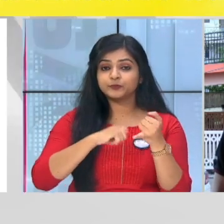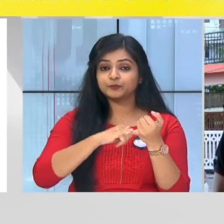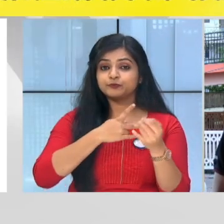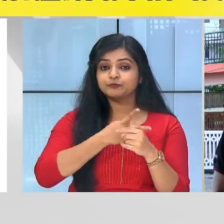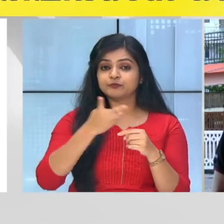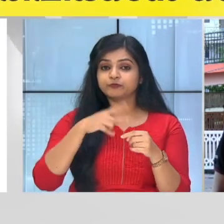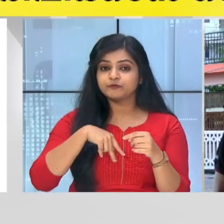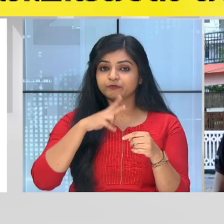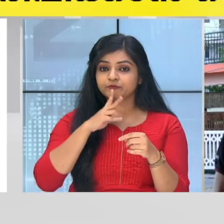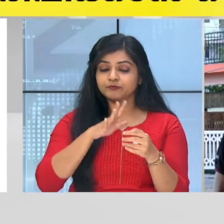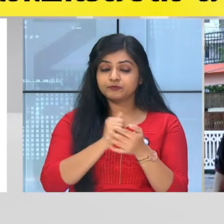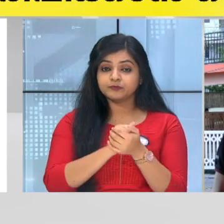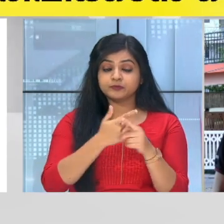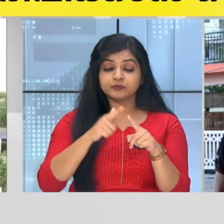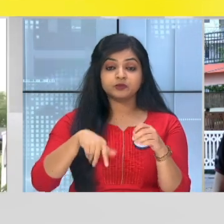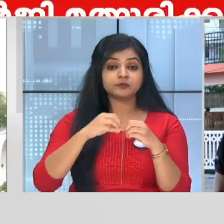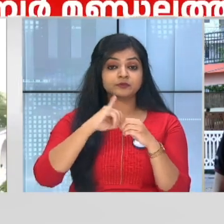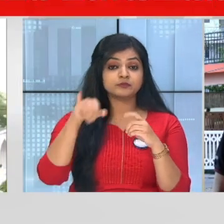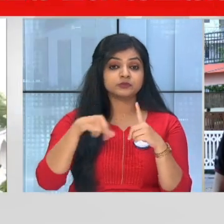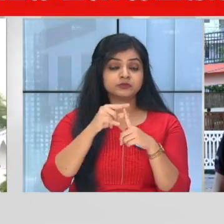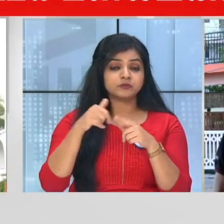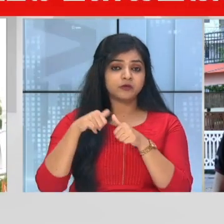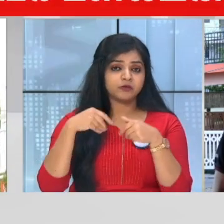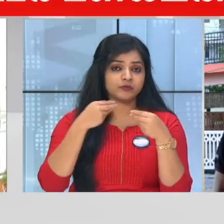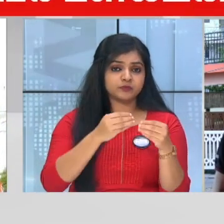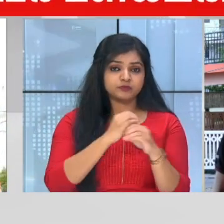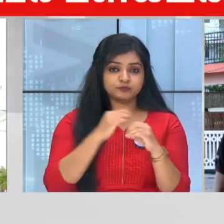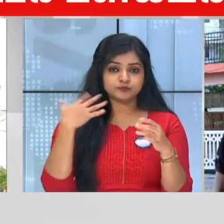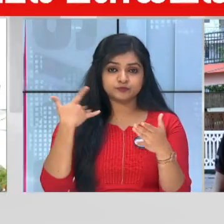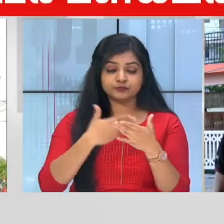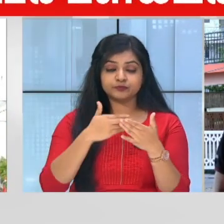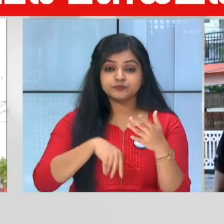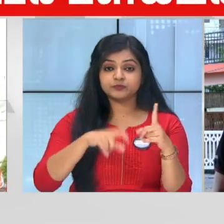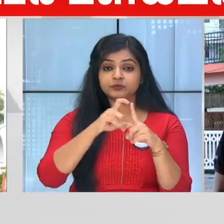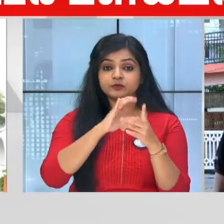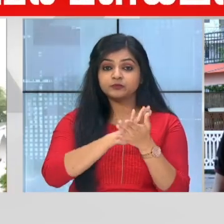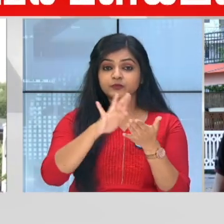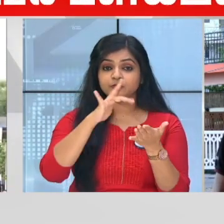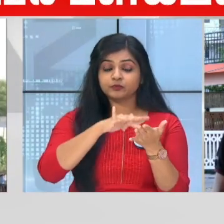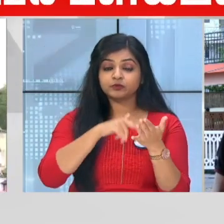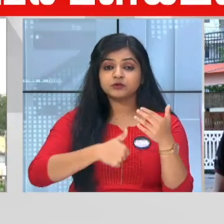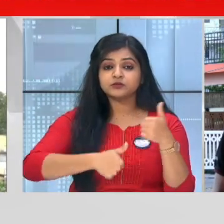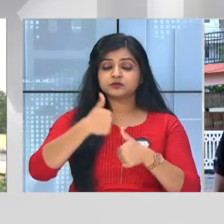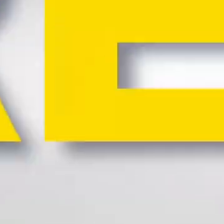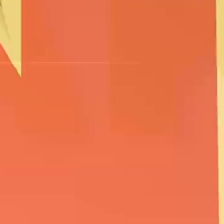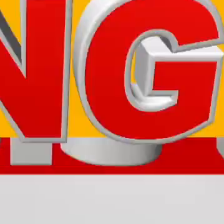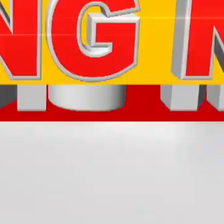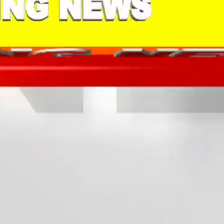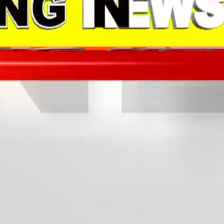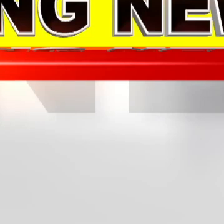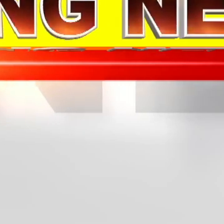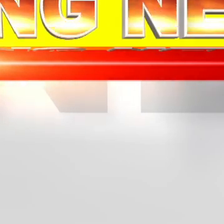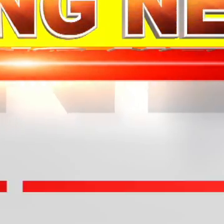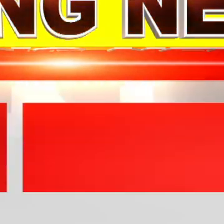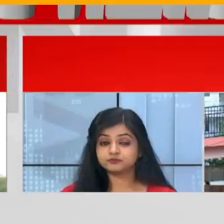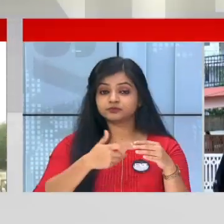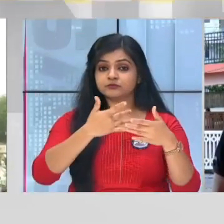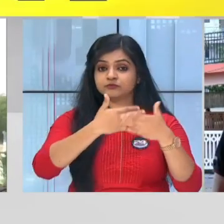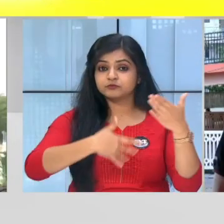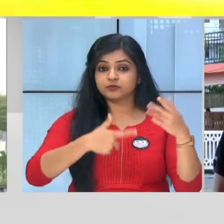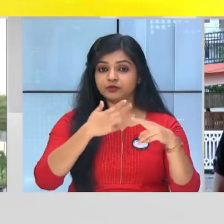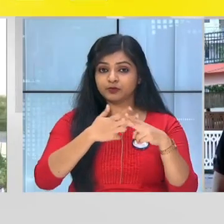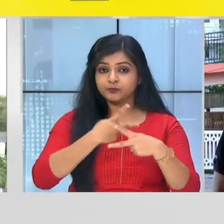ഇതിനോട് അതേസമയം BJP ഇതുവരെയും പ്രതികരിച്ചിട്ടില്ല. ഡയമണ്ട് ഹാർബറിലെ സ്ഥാനാർത്ഥി അടുത്ത ഘട്ട പട്ടികയിൽ പ്രഖ്യാപിക്കും BJP.